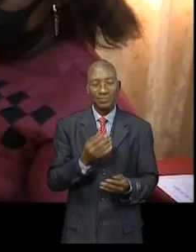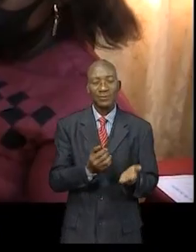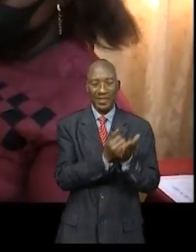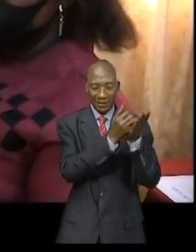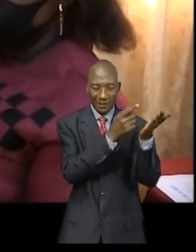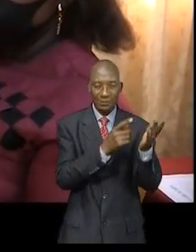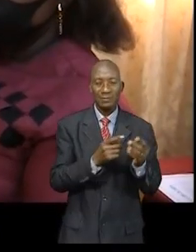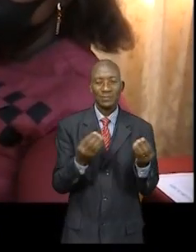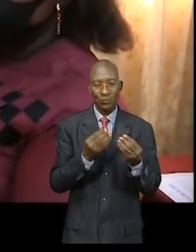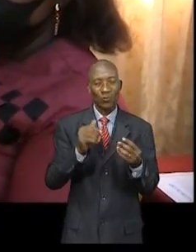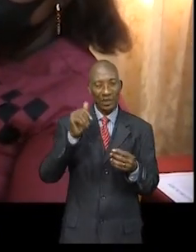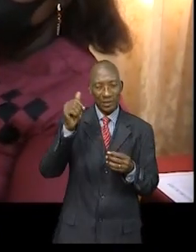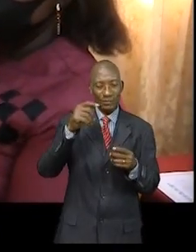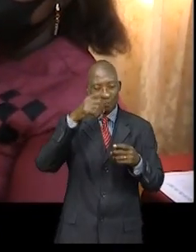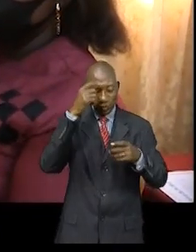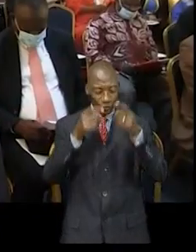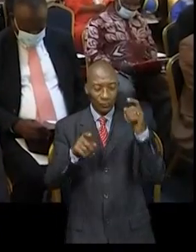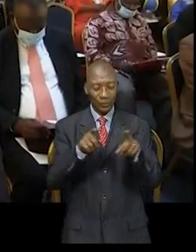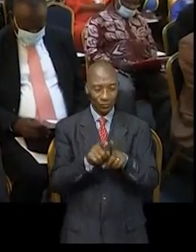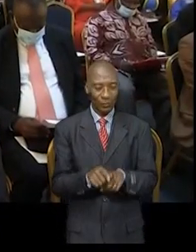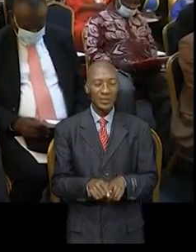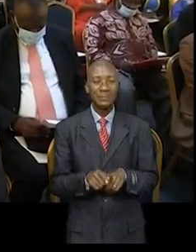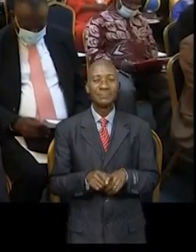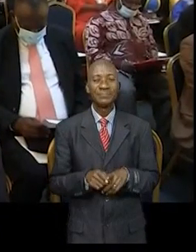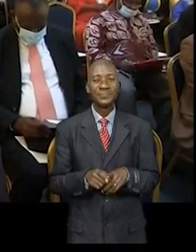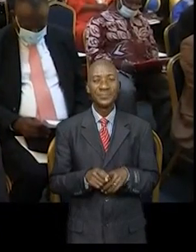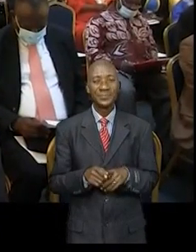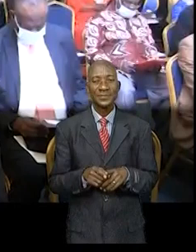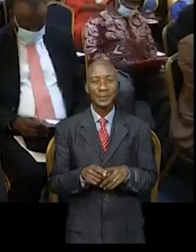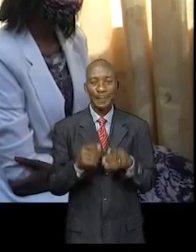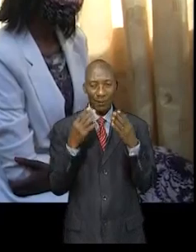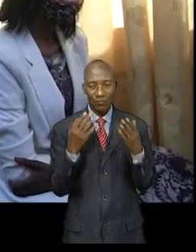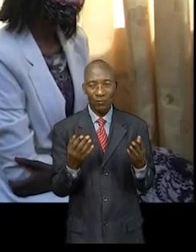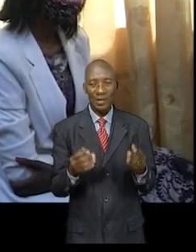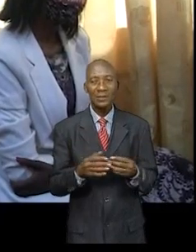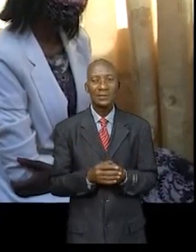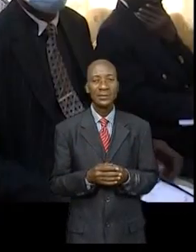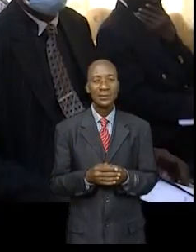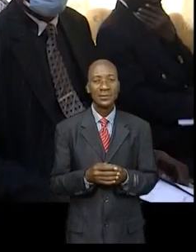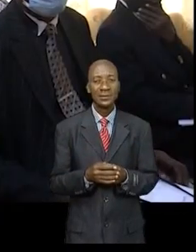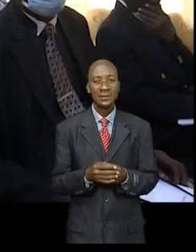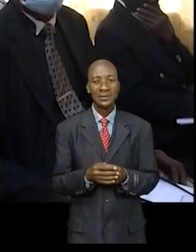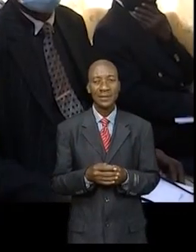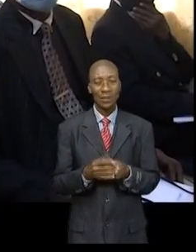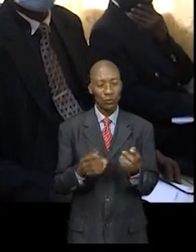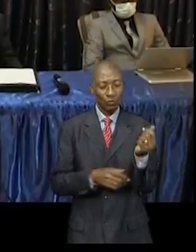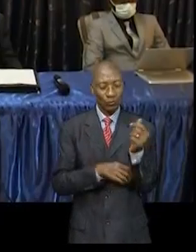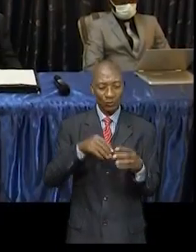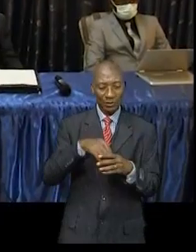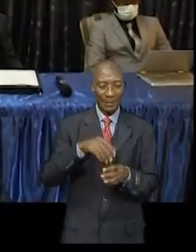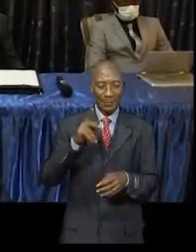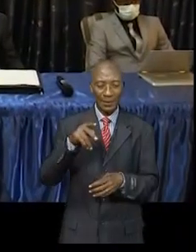vitales pour les populations congolaises, avec une perspective d'implanter les incubateurs de PME pour faire